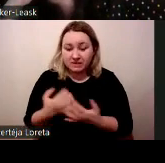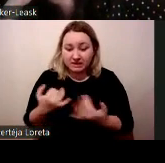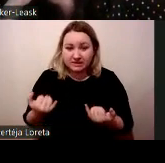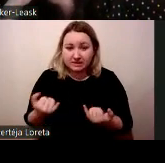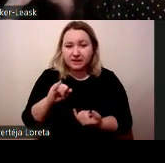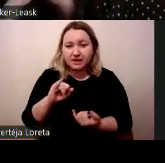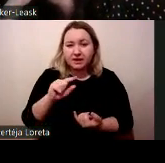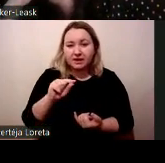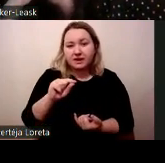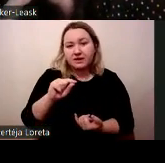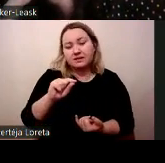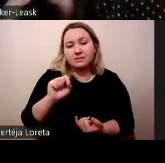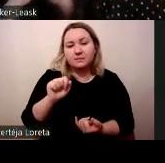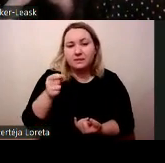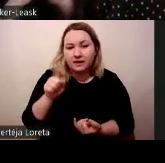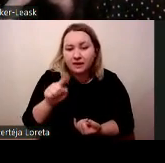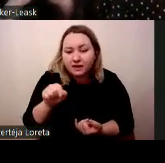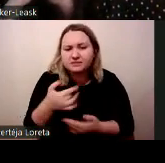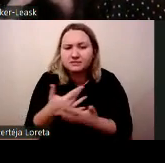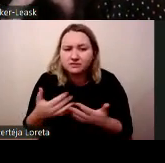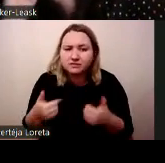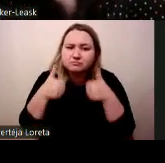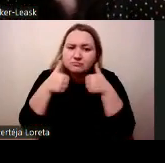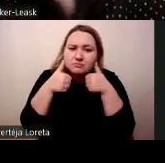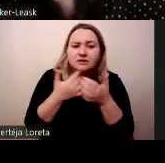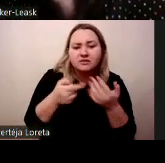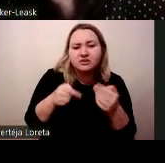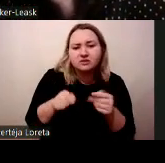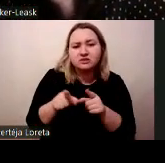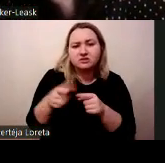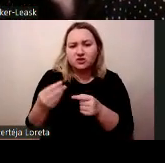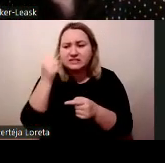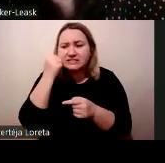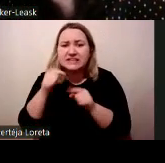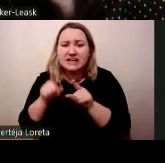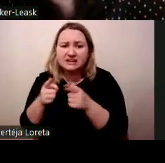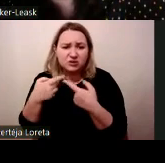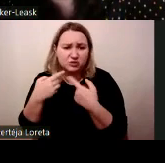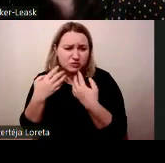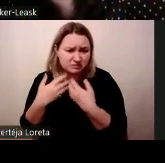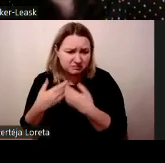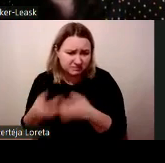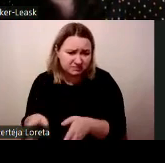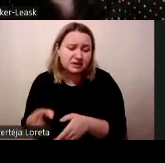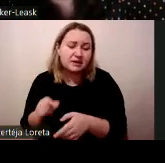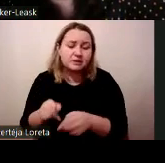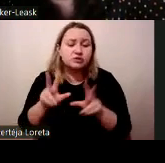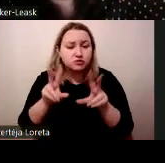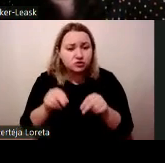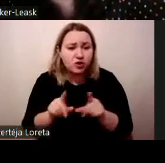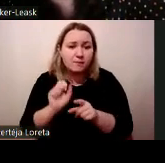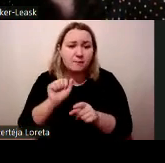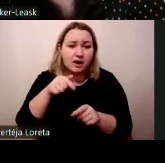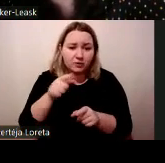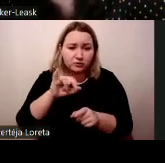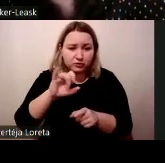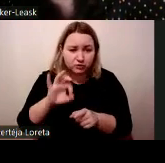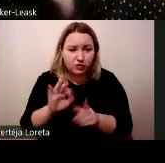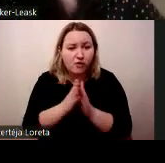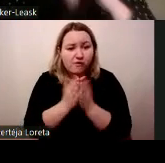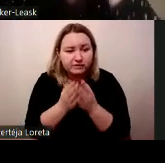iPadais jau to kaip ir nebereikia ir taip lengva iš tikrųjų pateikti vaikams audio knygas visai kitaip, negu anksčiau nenaudojant